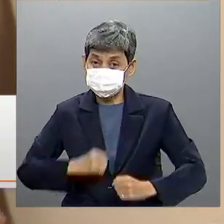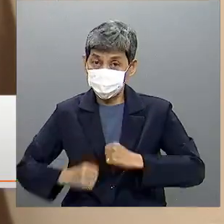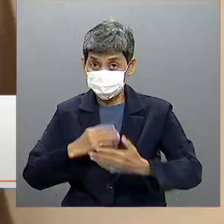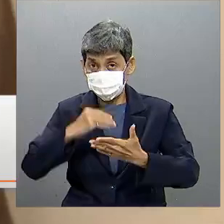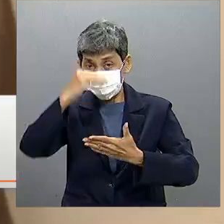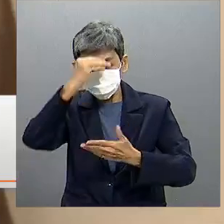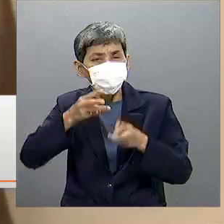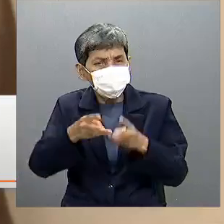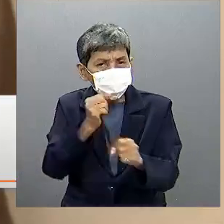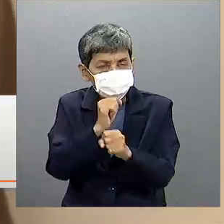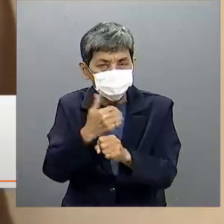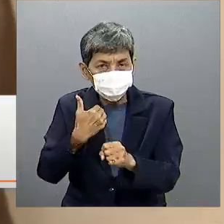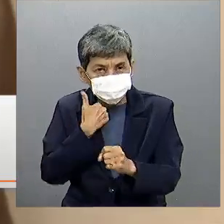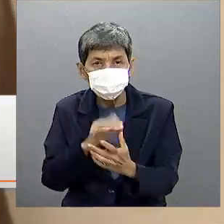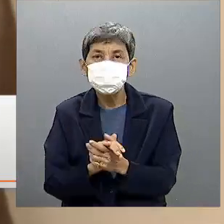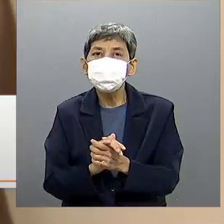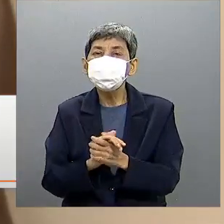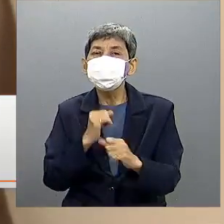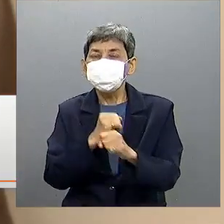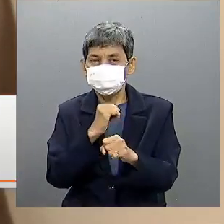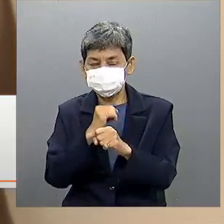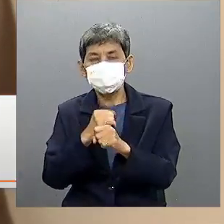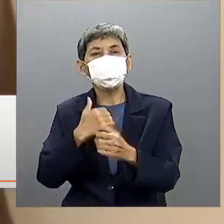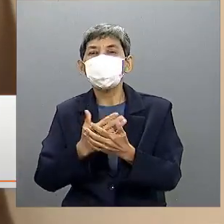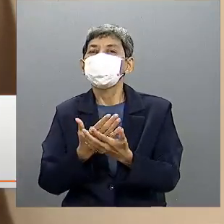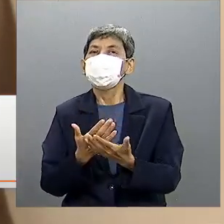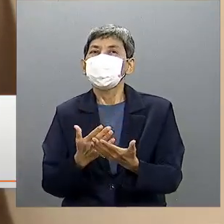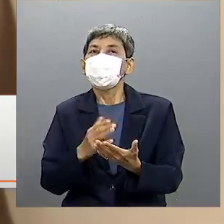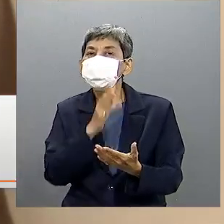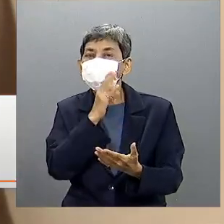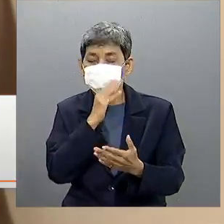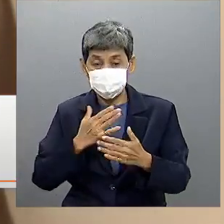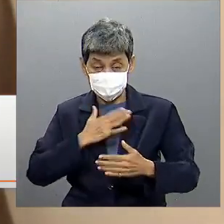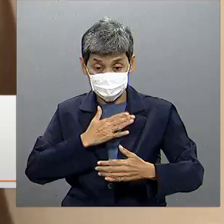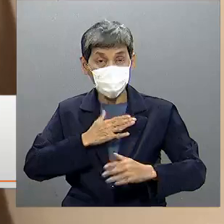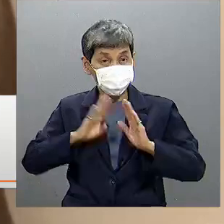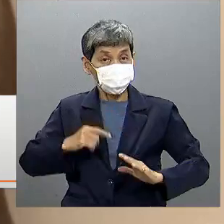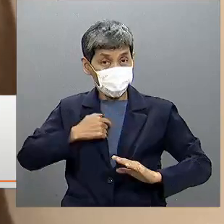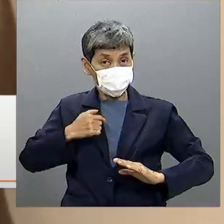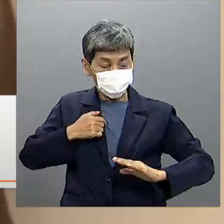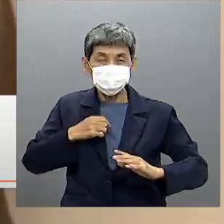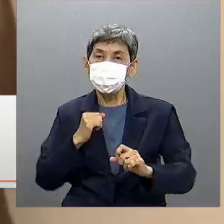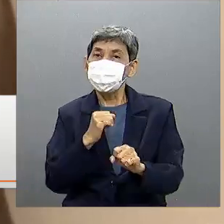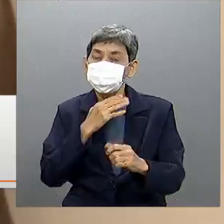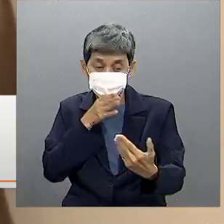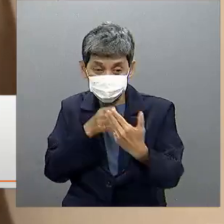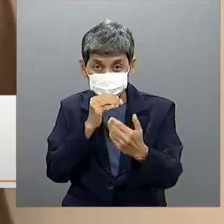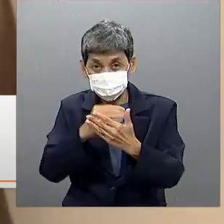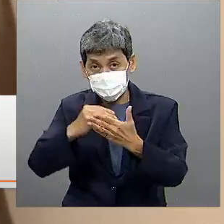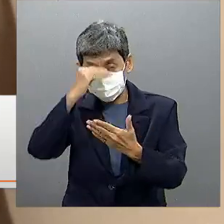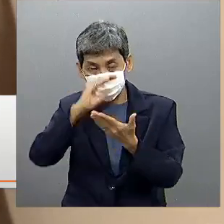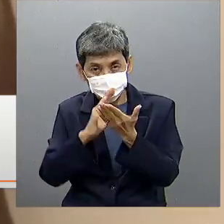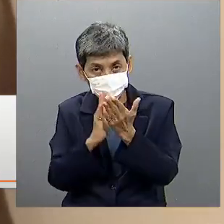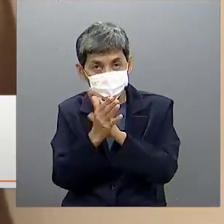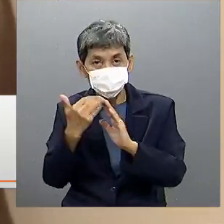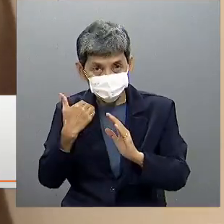นเรื่องของความคิดสร้างสรรค์หรือการทำงานร่วมกับผู้อื่นส่วนตัวปูอ่ะจะมองว่าถ้าเราโฟกัสคำว่ารับมือการเปลี่ยนแปลงได้อย่างรวดเร็วเนี่ยจะ